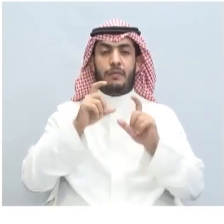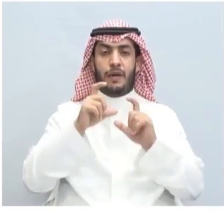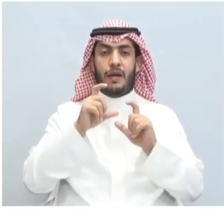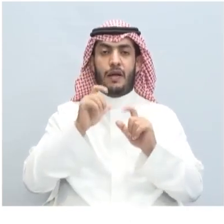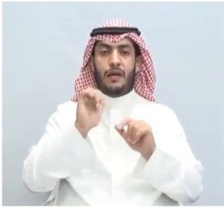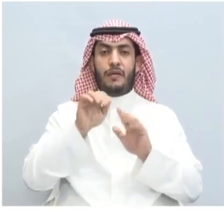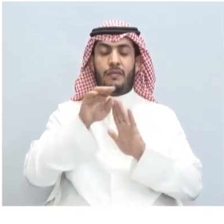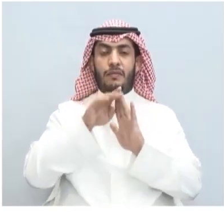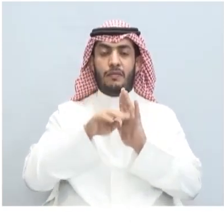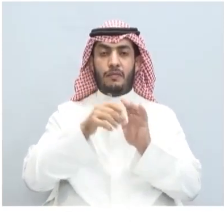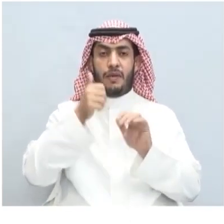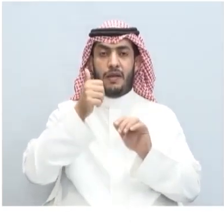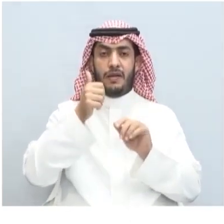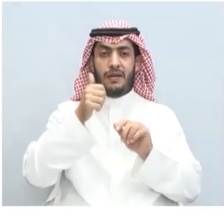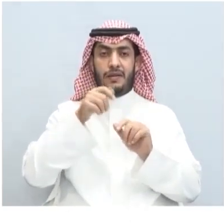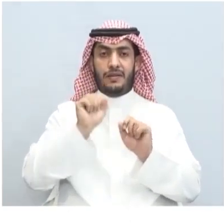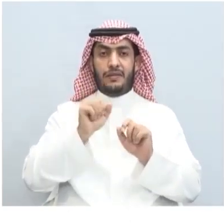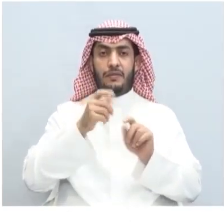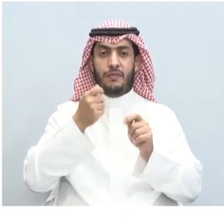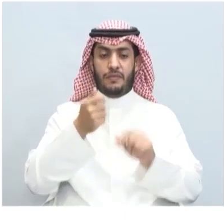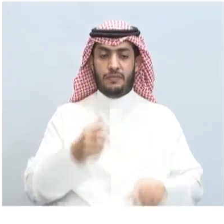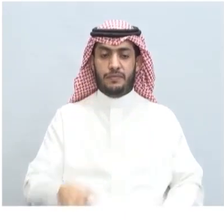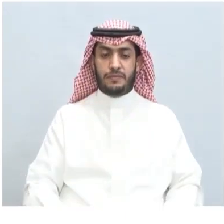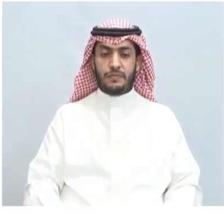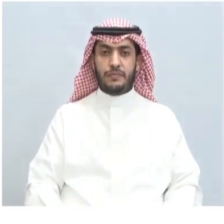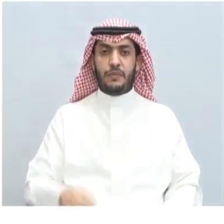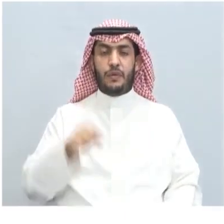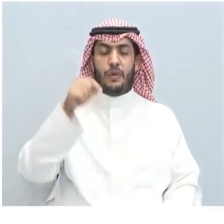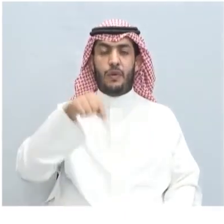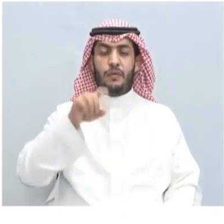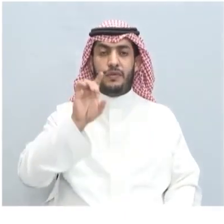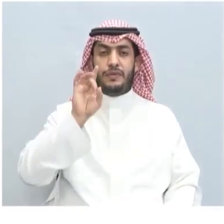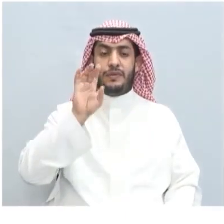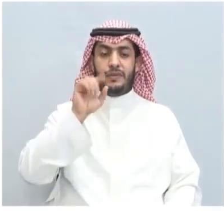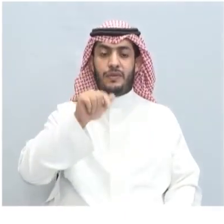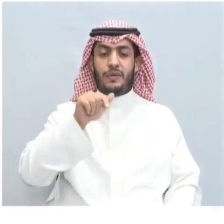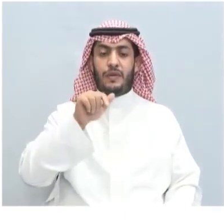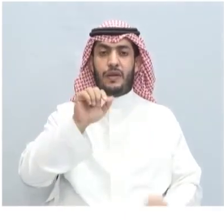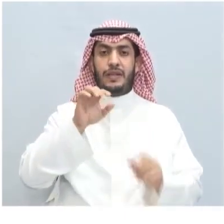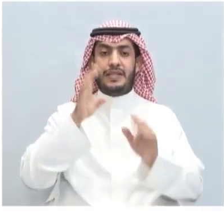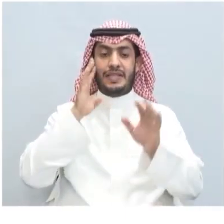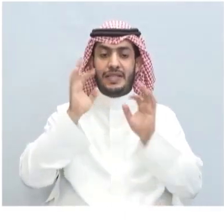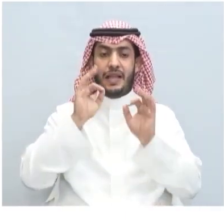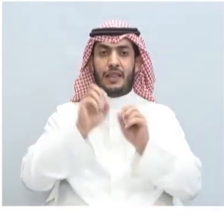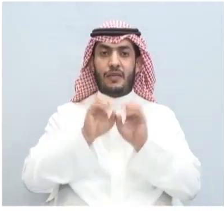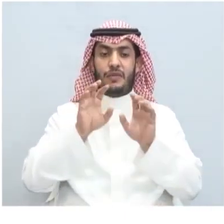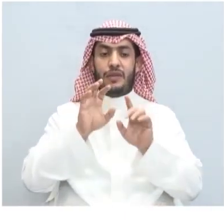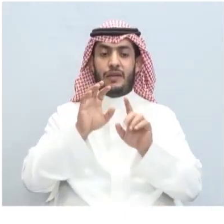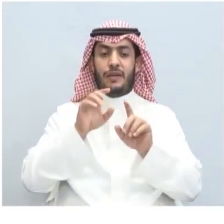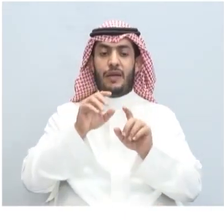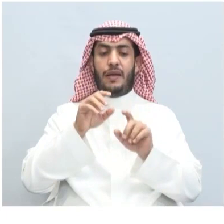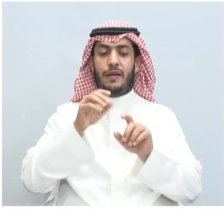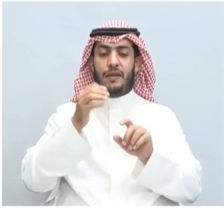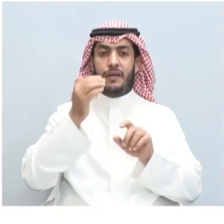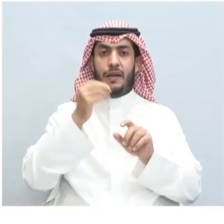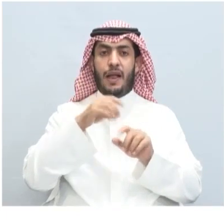الوسطاء الماليون يتم دفع هذه المبالغ اليوم نتحدث ايضا عن سياسه توزيع الارباح سننتقل لباء وهي